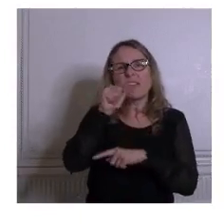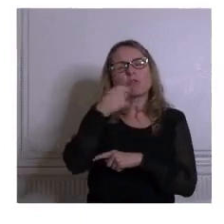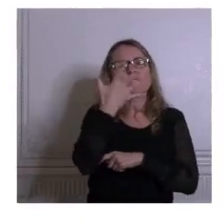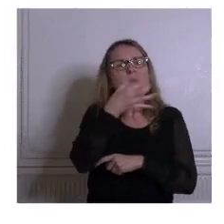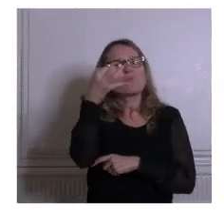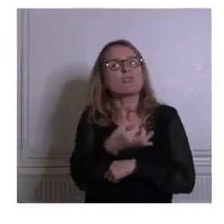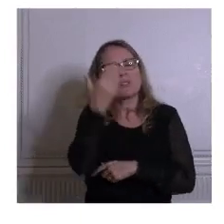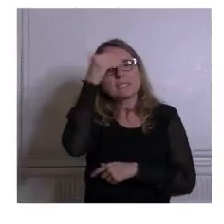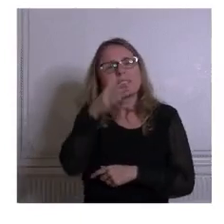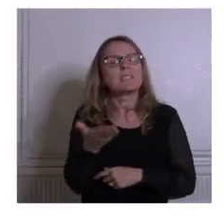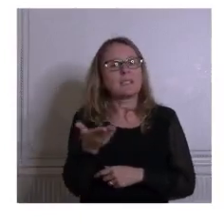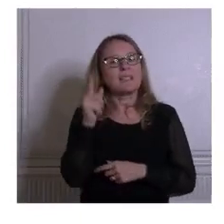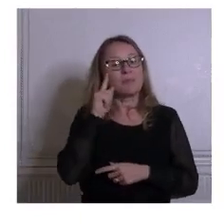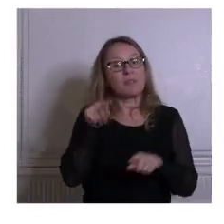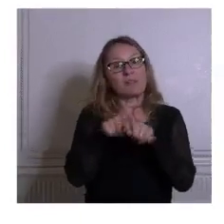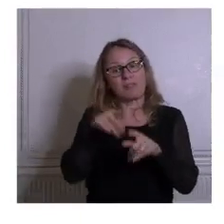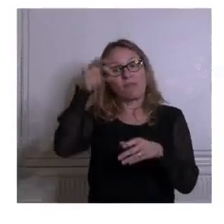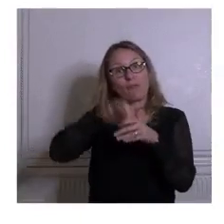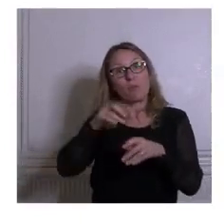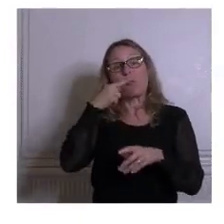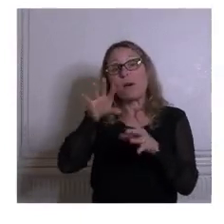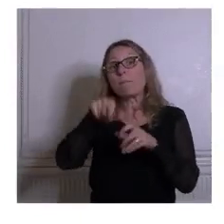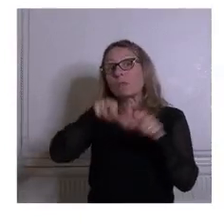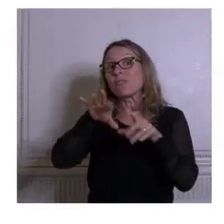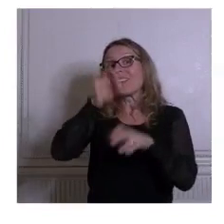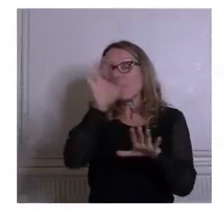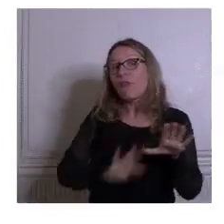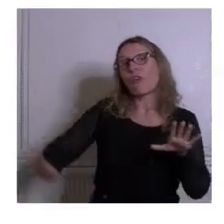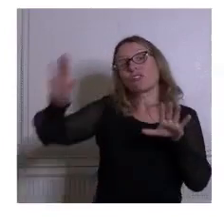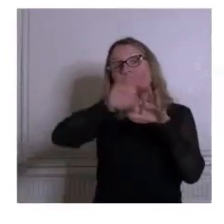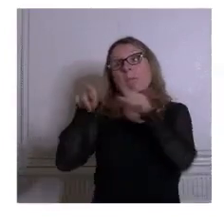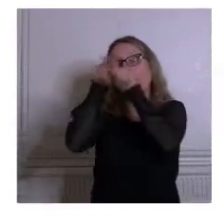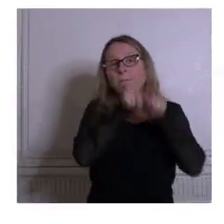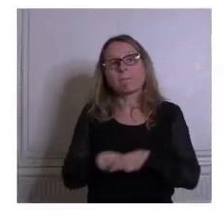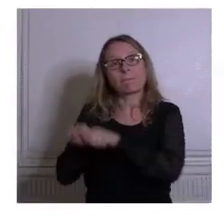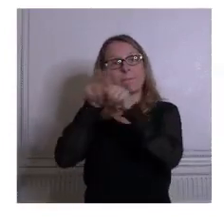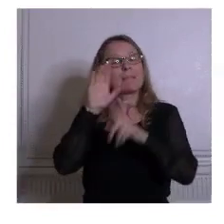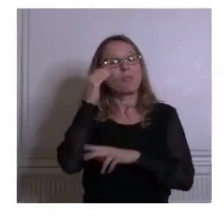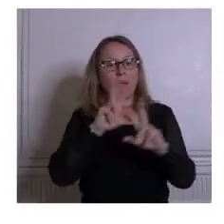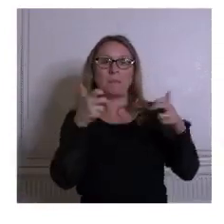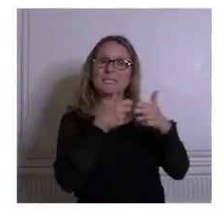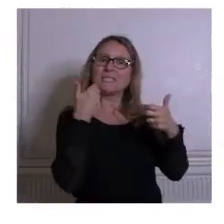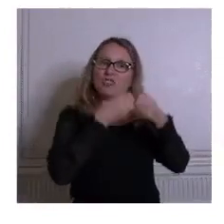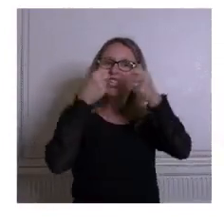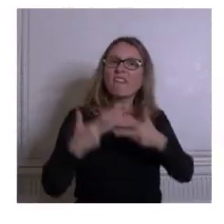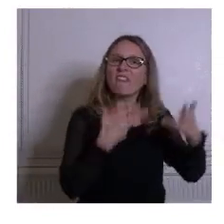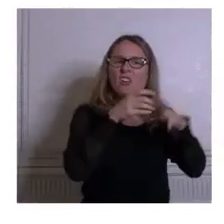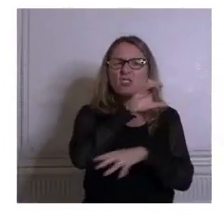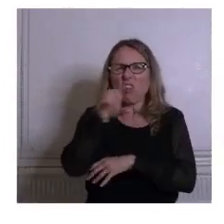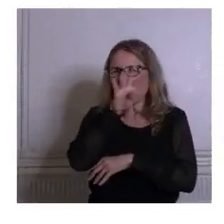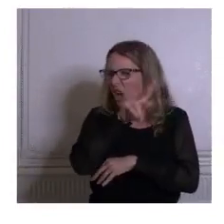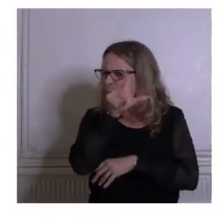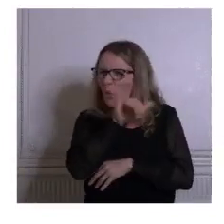question de forme, comme je vous l'ai dit, un vœu, c'est d'abord, alors je ne vais pas parler d'opérations de communication politique, ce serait péjoratif, et puis ce n'est pas totalement